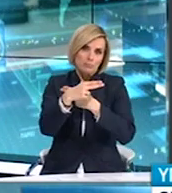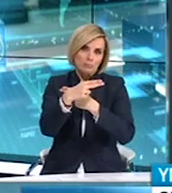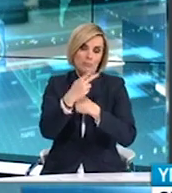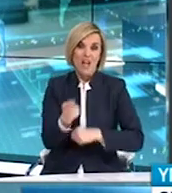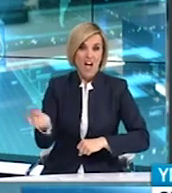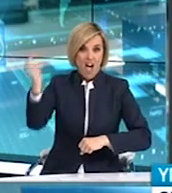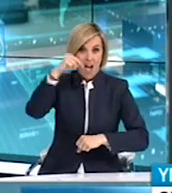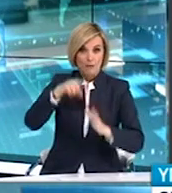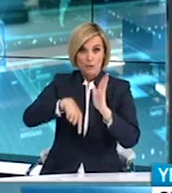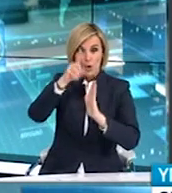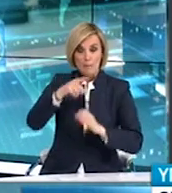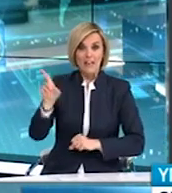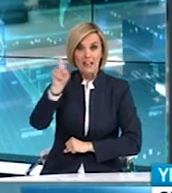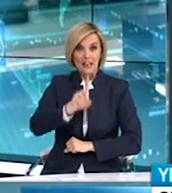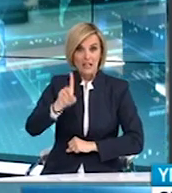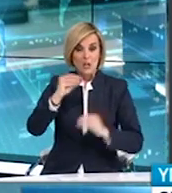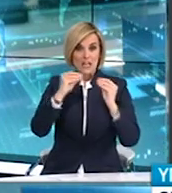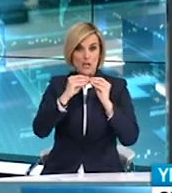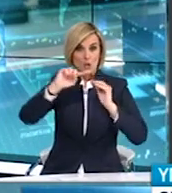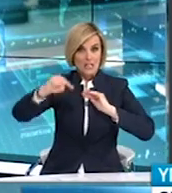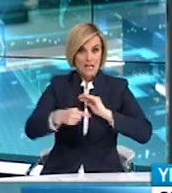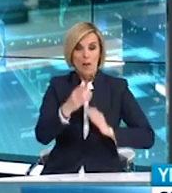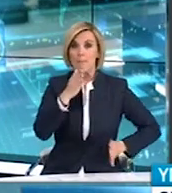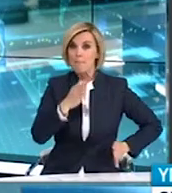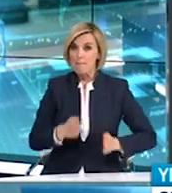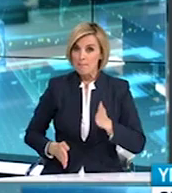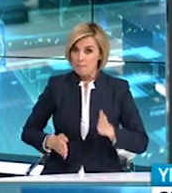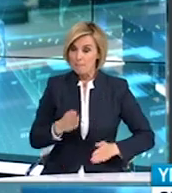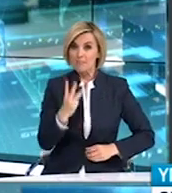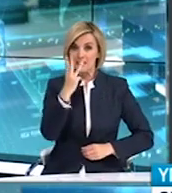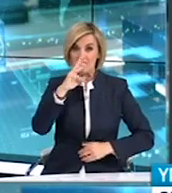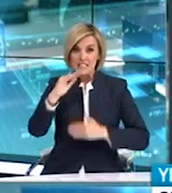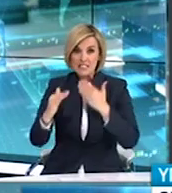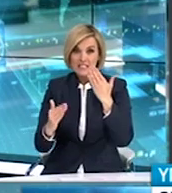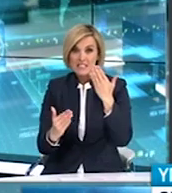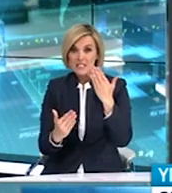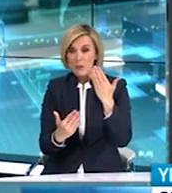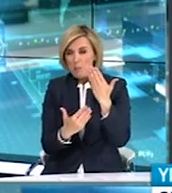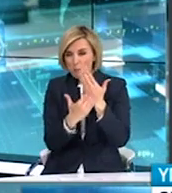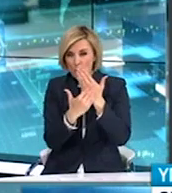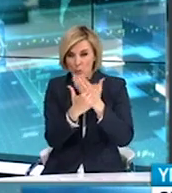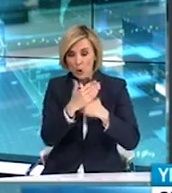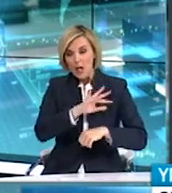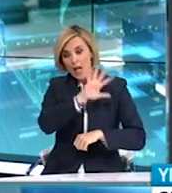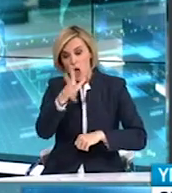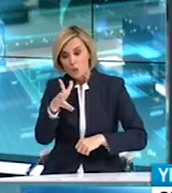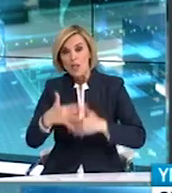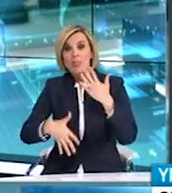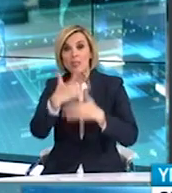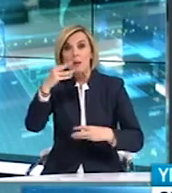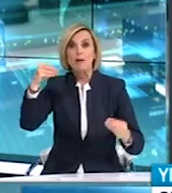αύριο Κυριακή, λοιπόν, στις 29 Μαρτίου, στις 3 το πρωί και ως τις 15 Απριλίου στις 3 το πρωί,